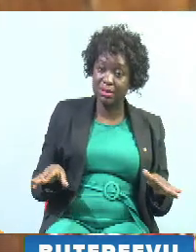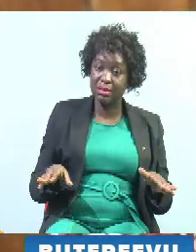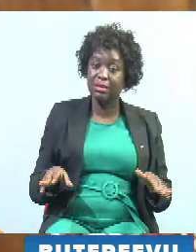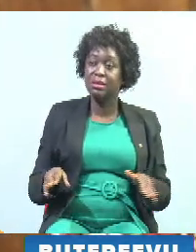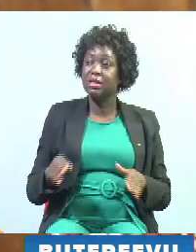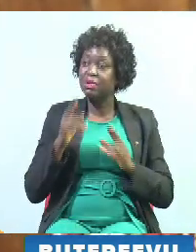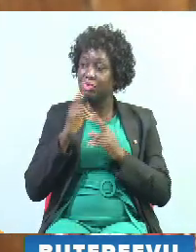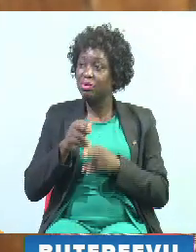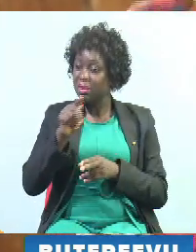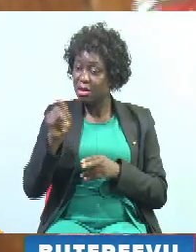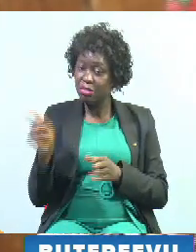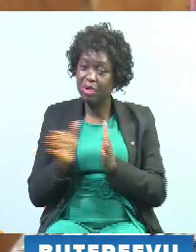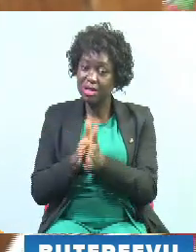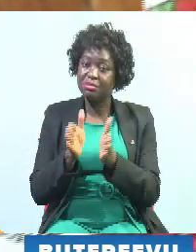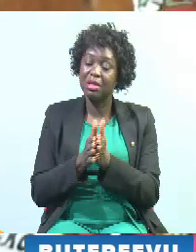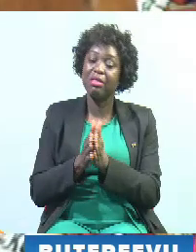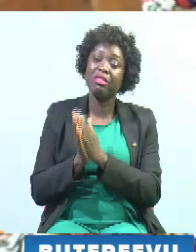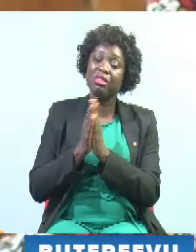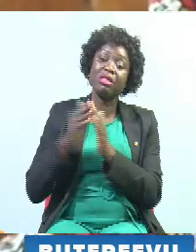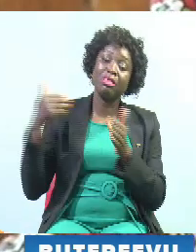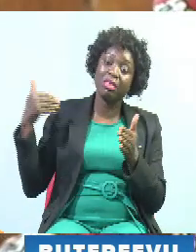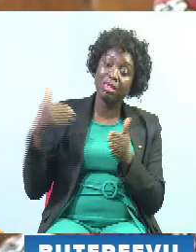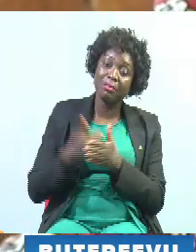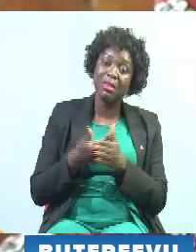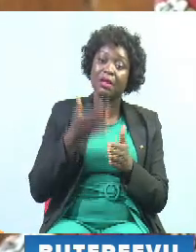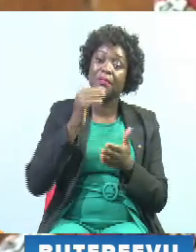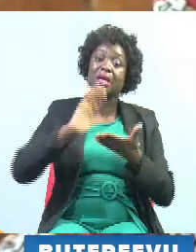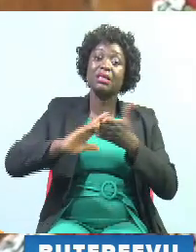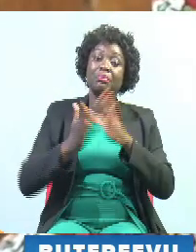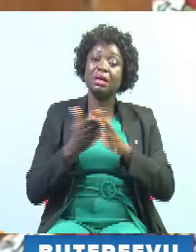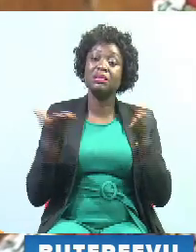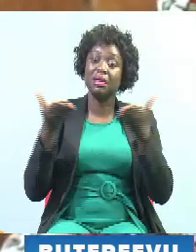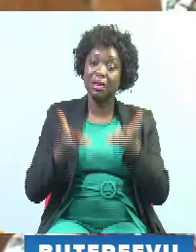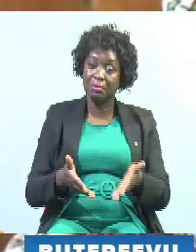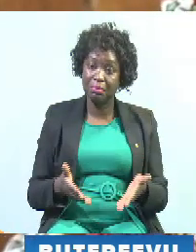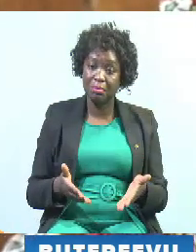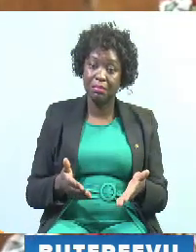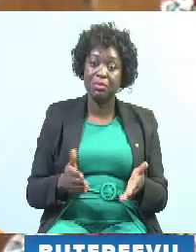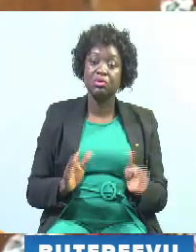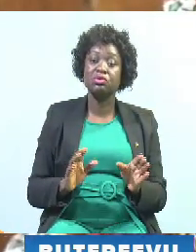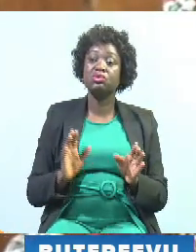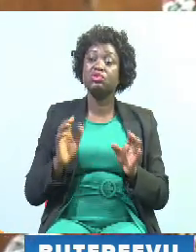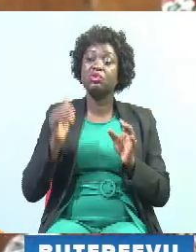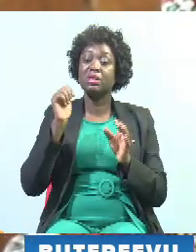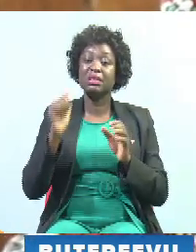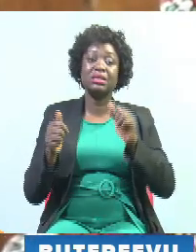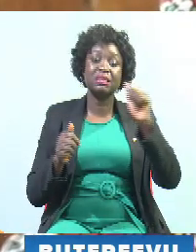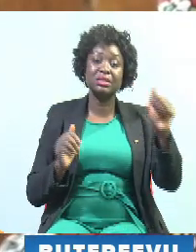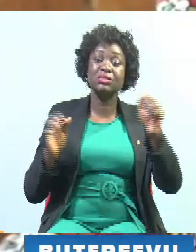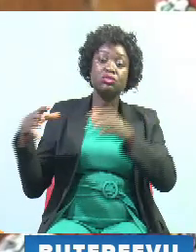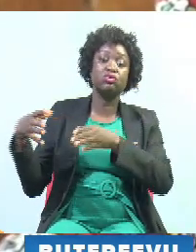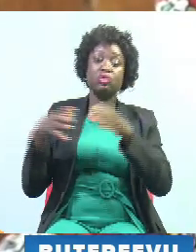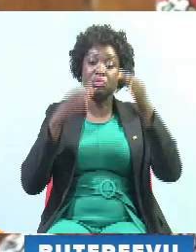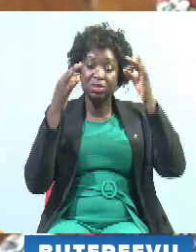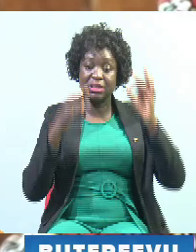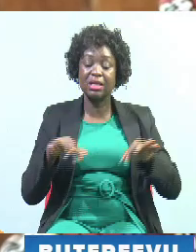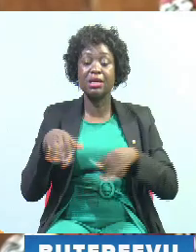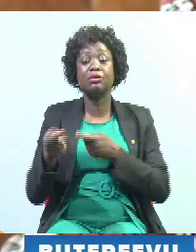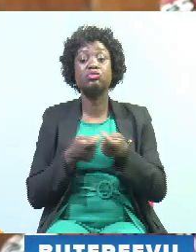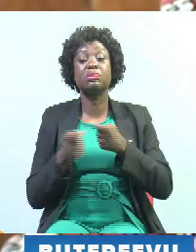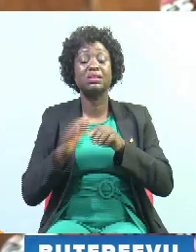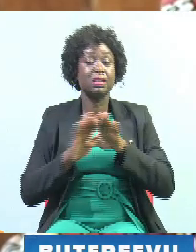Honorable Room and Research abantu batuule ba stakeholders buli kitundu kyesalirewo ettaka linaafugibwa litya kubanga ettaka